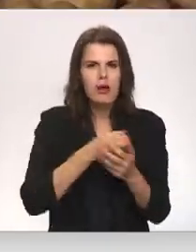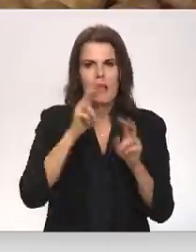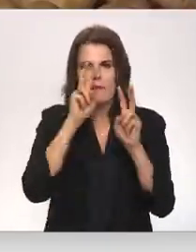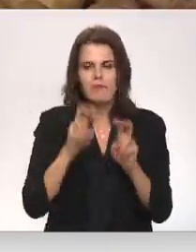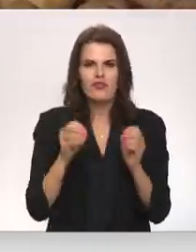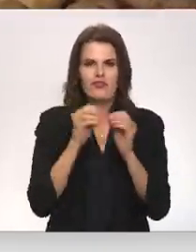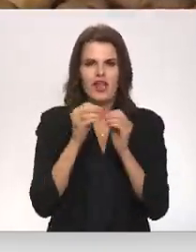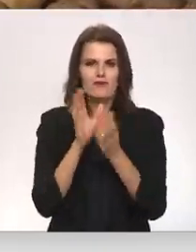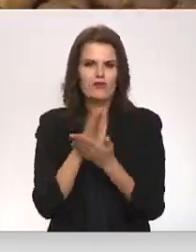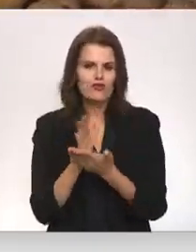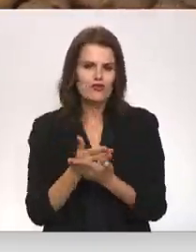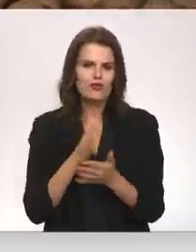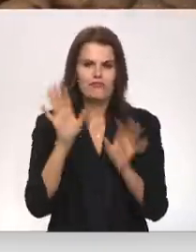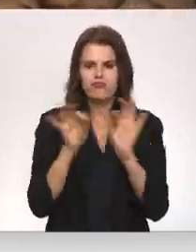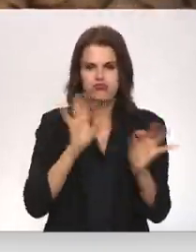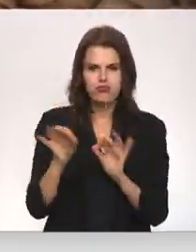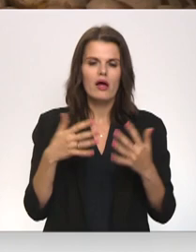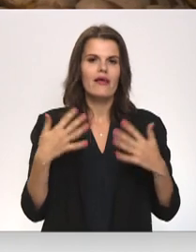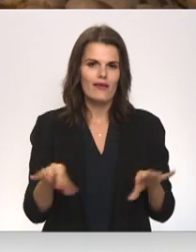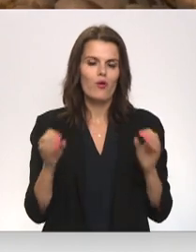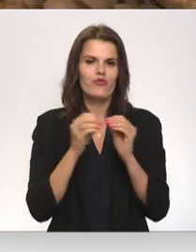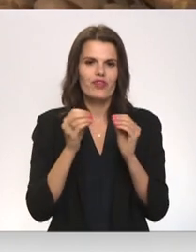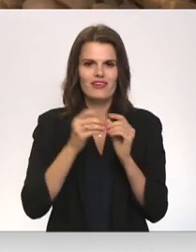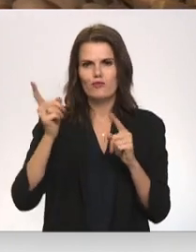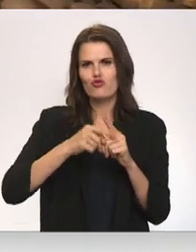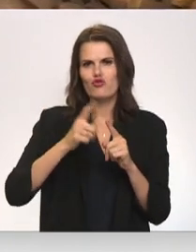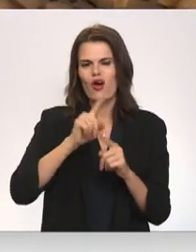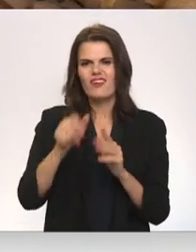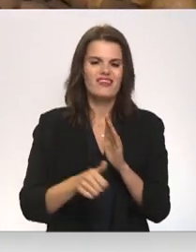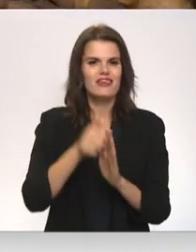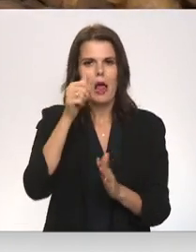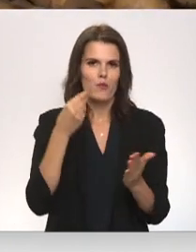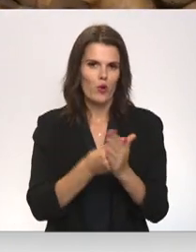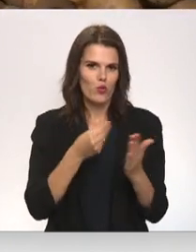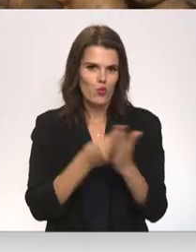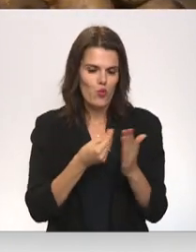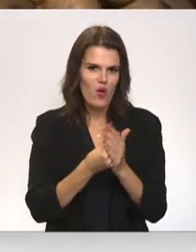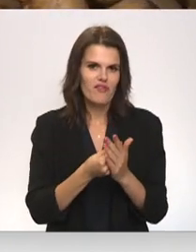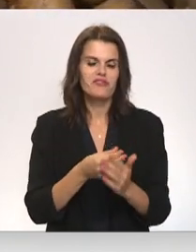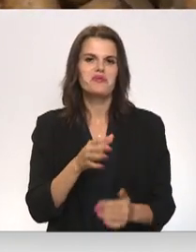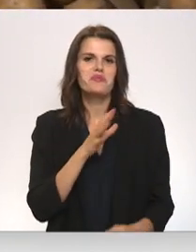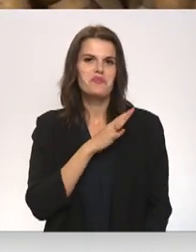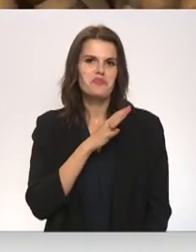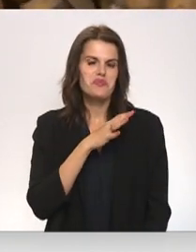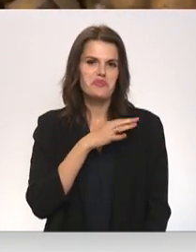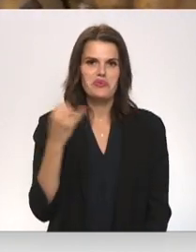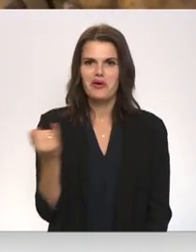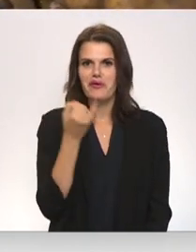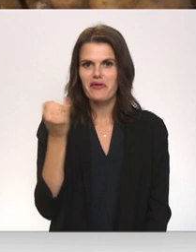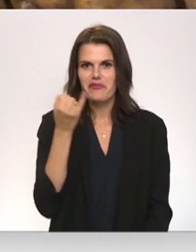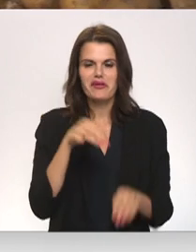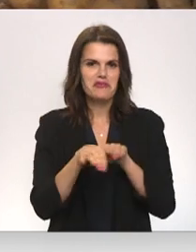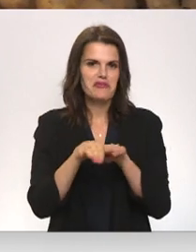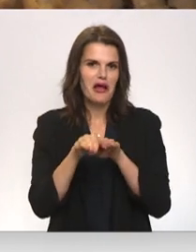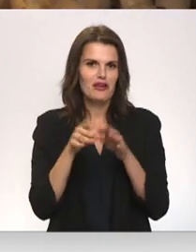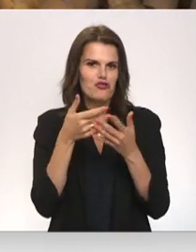No apcirkņošanos šī gada ražas jau ir ap 10 tonu vislabāk. Novērtēto. Bija interesanti arī salīdzināt tās daudzās šķirnes, teiksim,